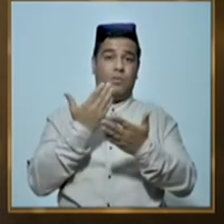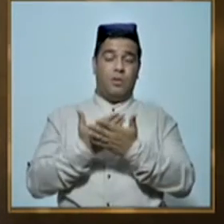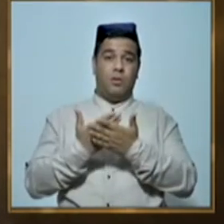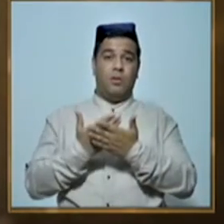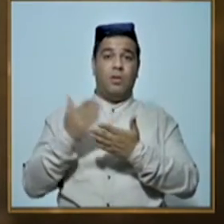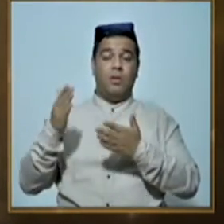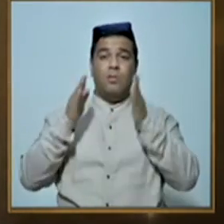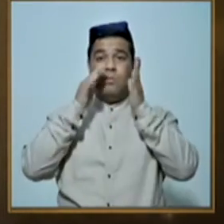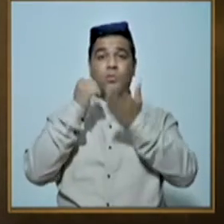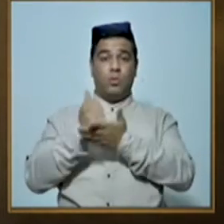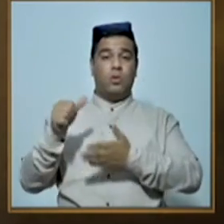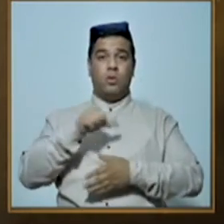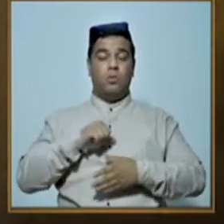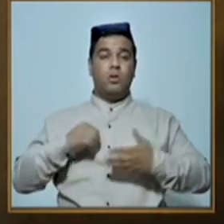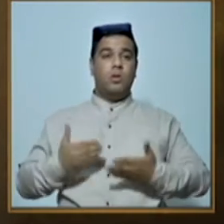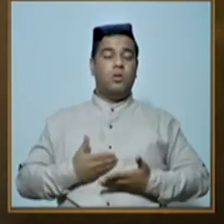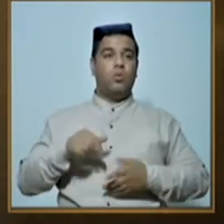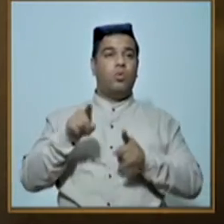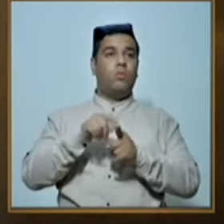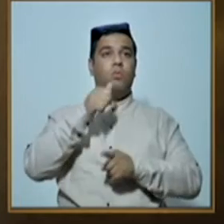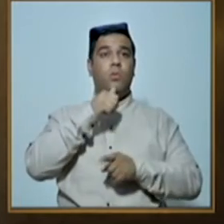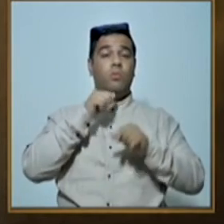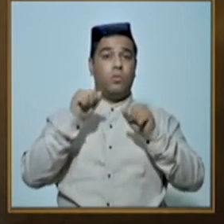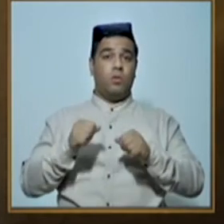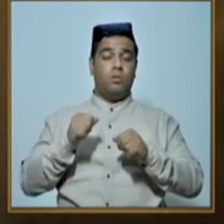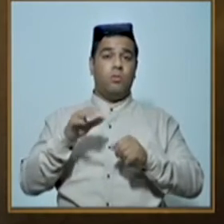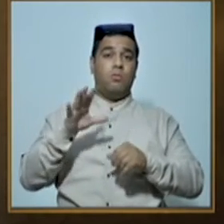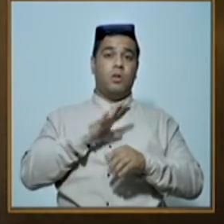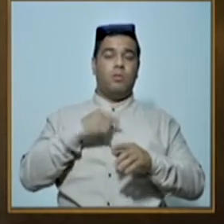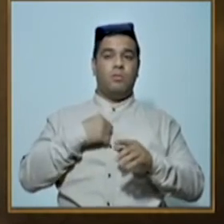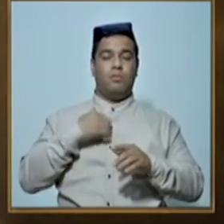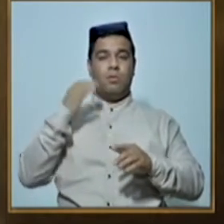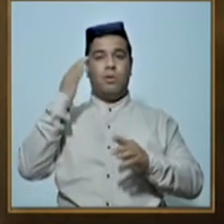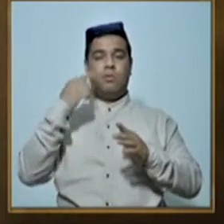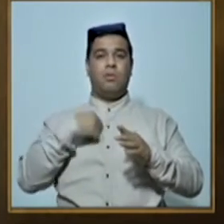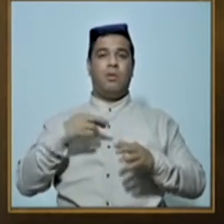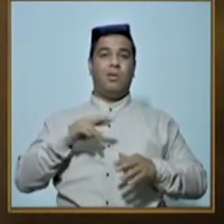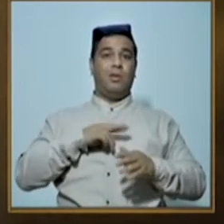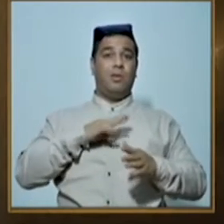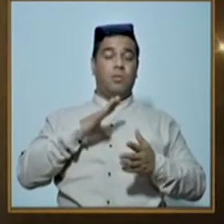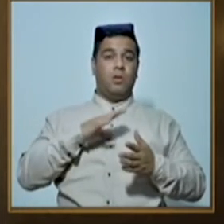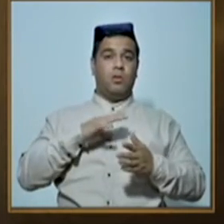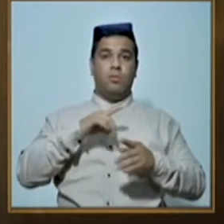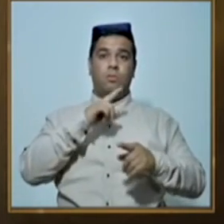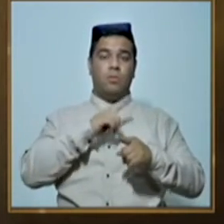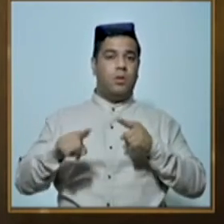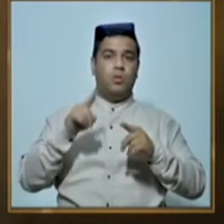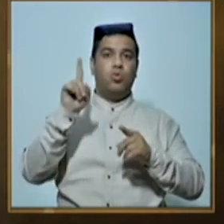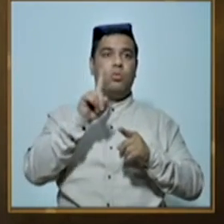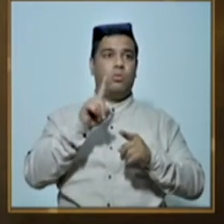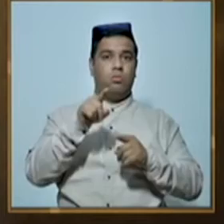için, uzun tecrübe kılıp görüşüm mümkün. Bazı vakitte sal hayal kaçıp, manmanlike varıp kalsak, arkasından derro